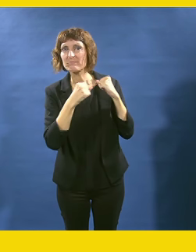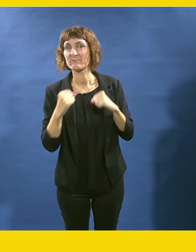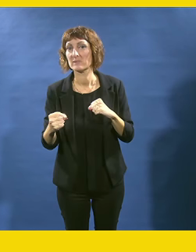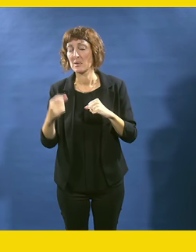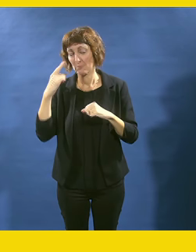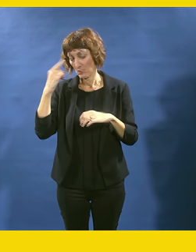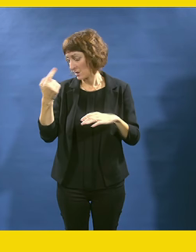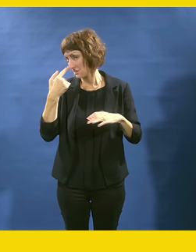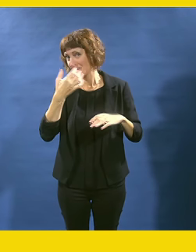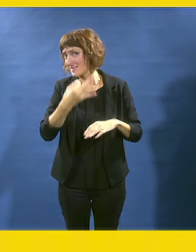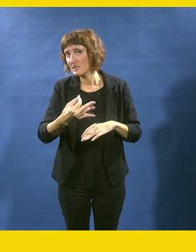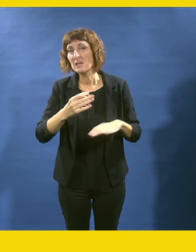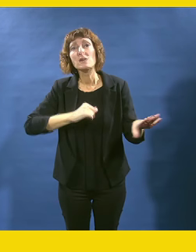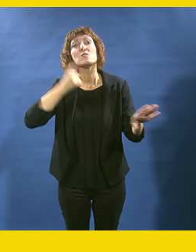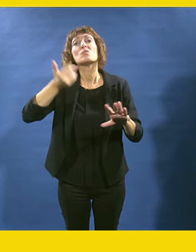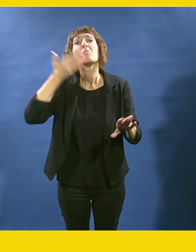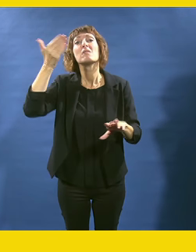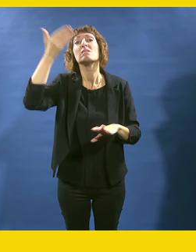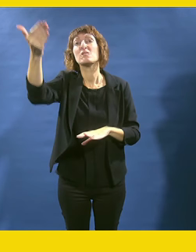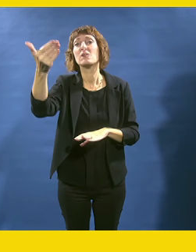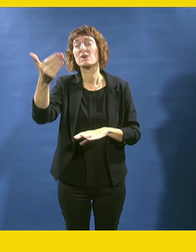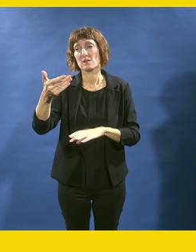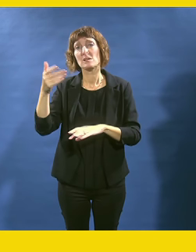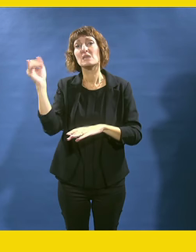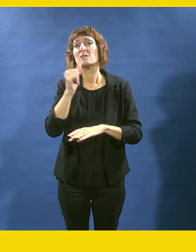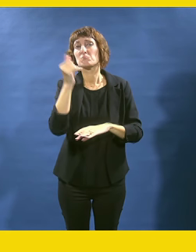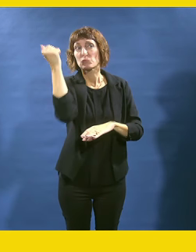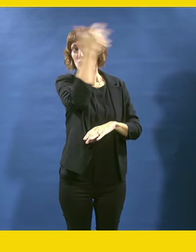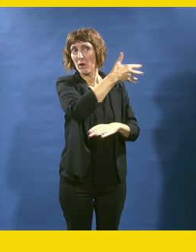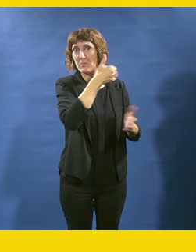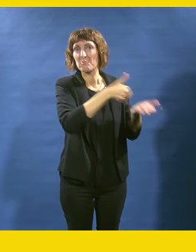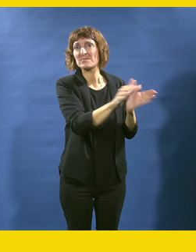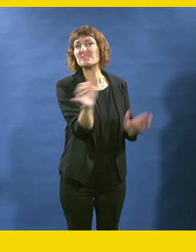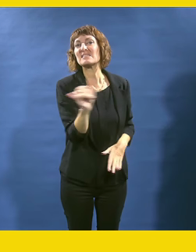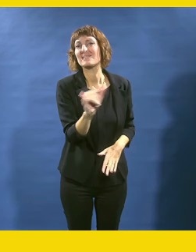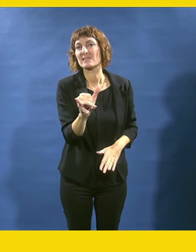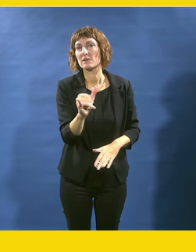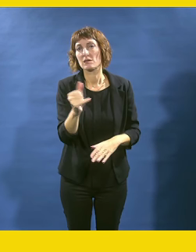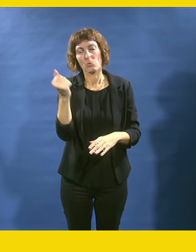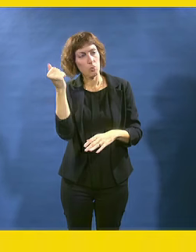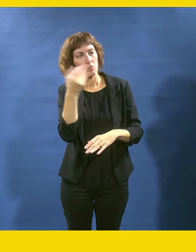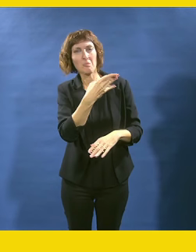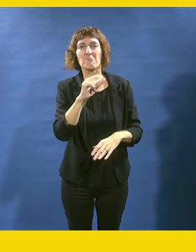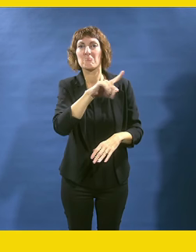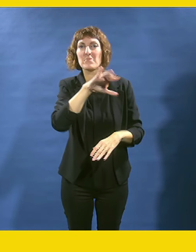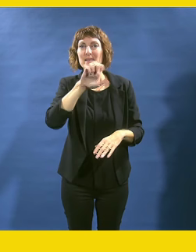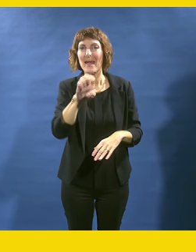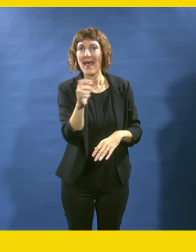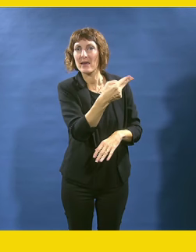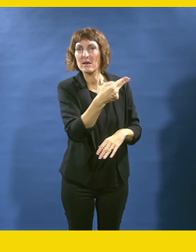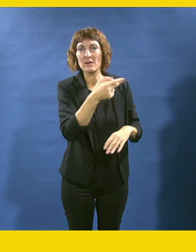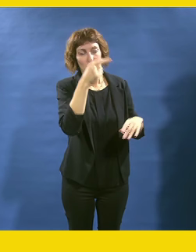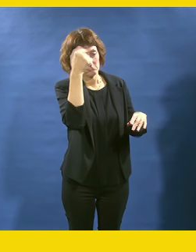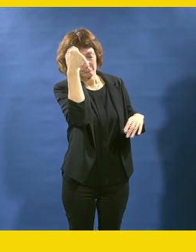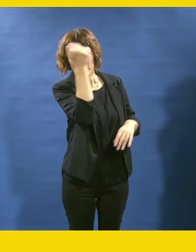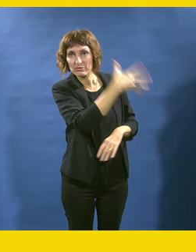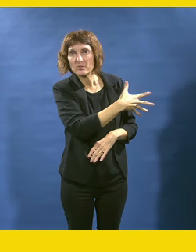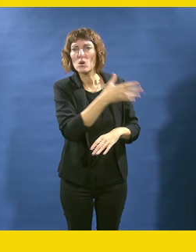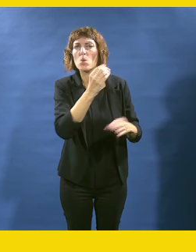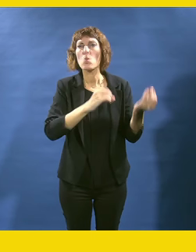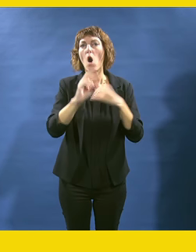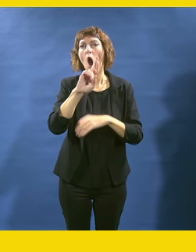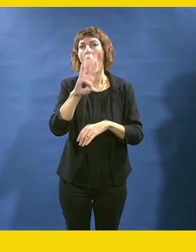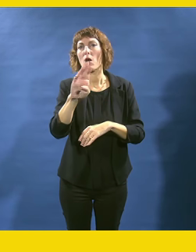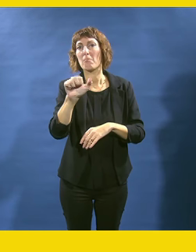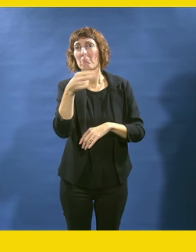Trump. Ce sont les féministes qui feront tomber Milei, qui dégageront les mollahs, qui enverront Orban dans les poubelles de l'histoire et qui